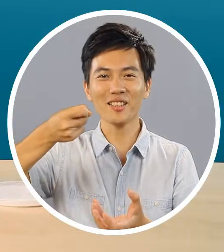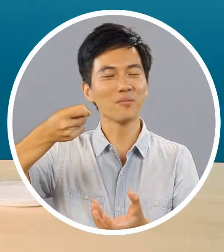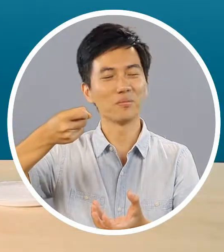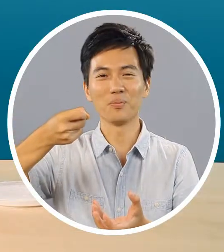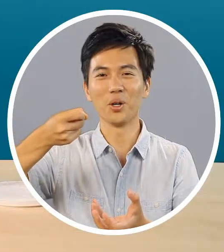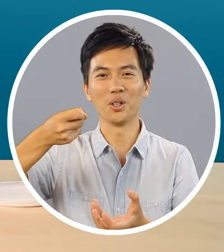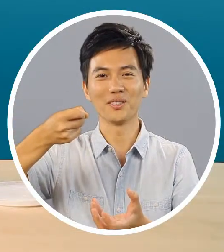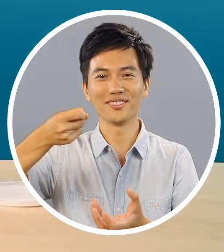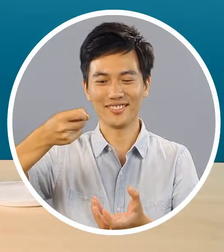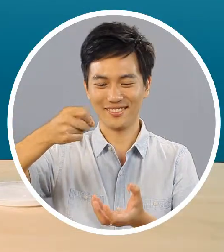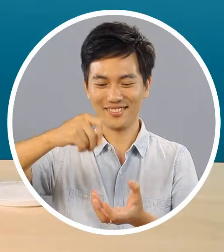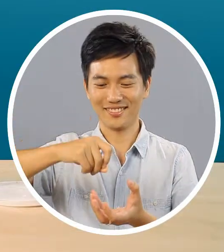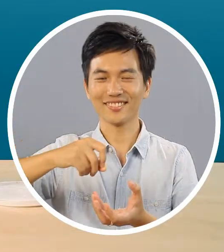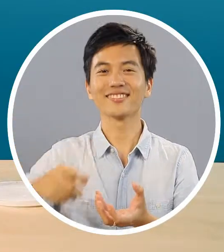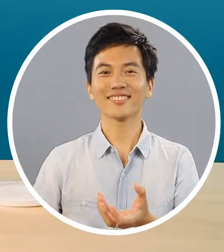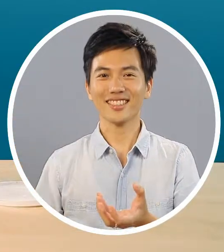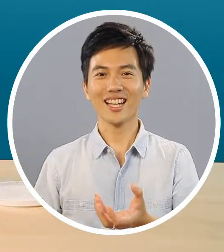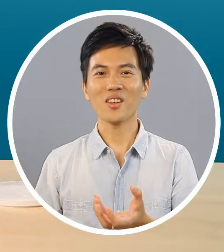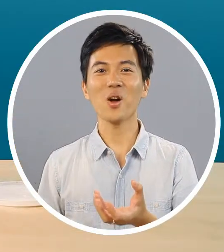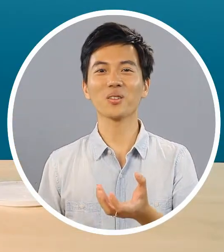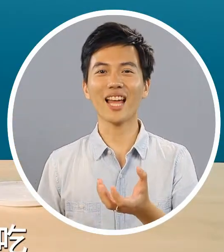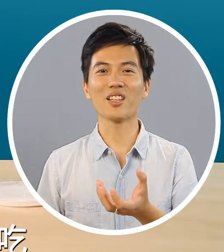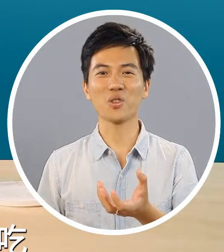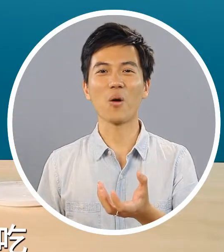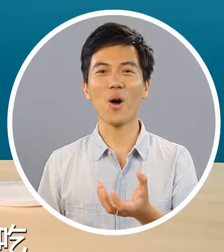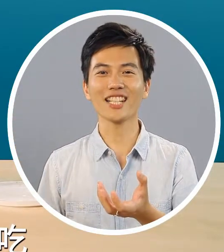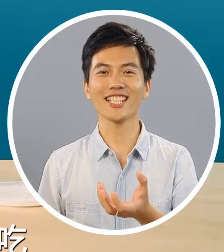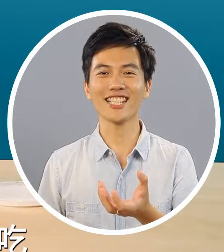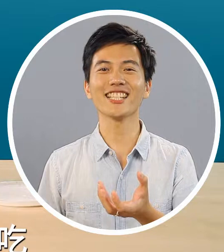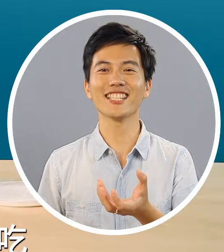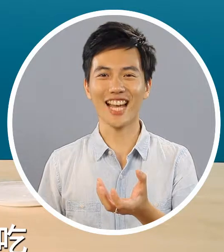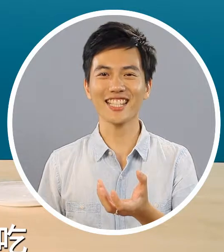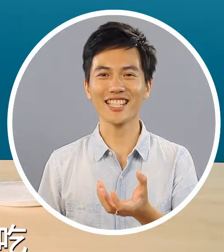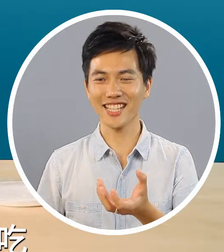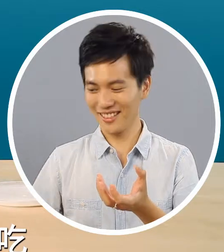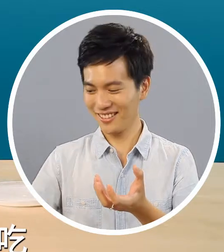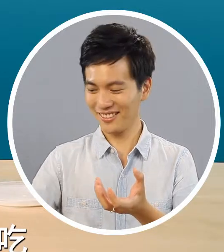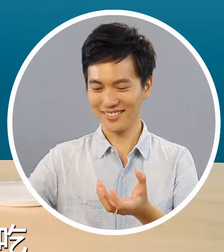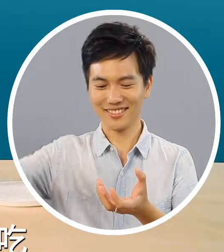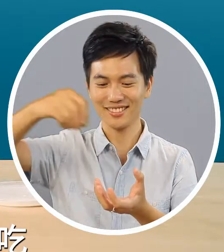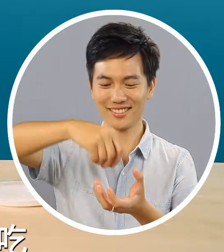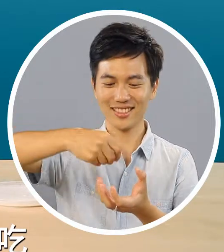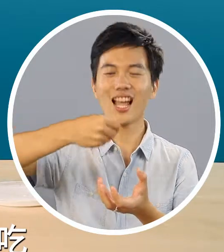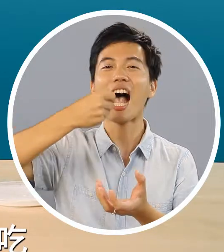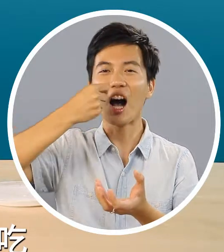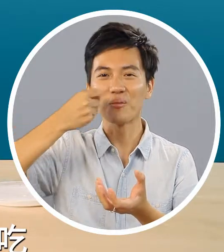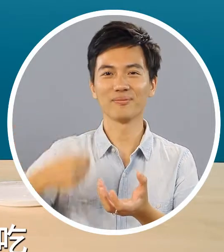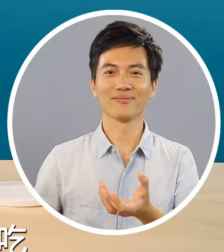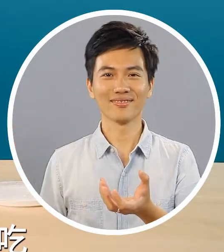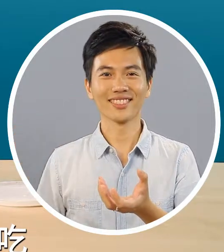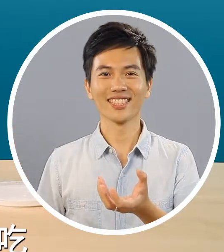用汤匙吃不？用蛋卷挖着吃，沾着吃，